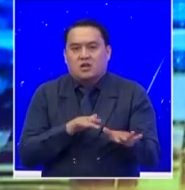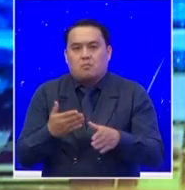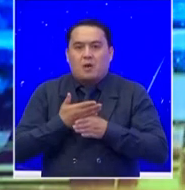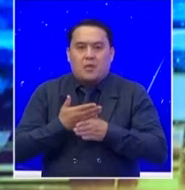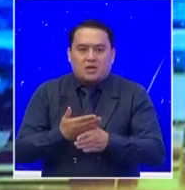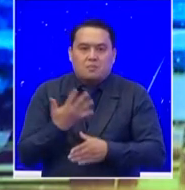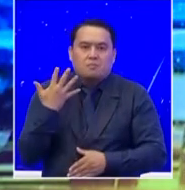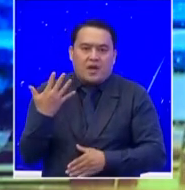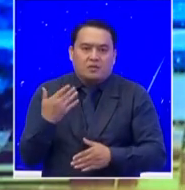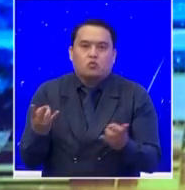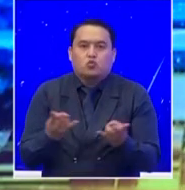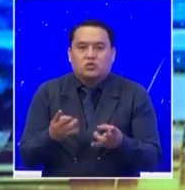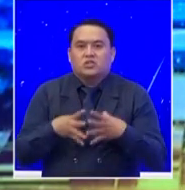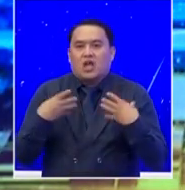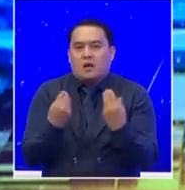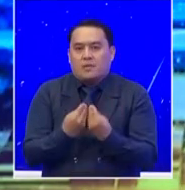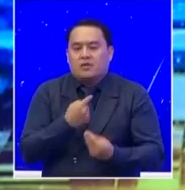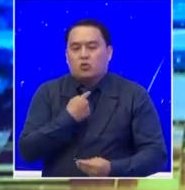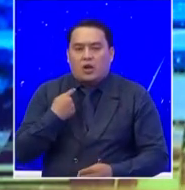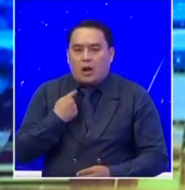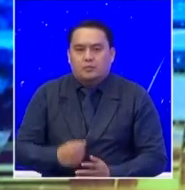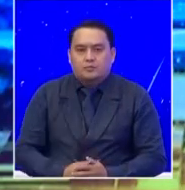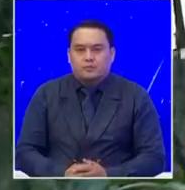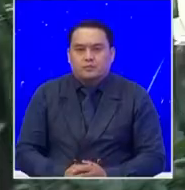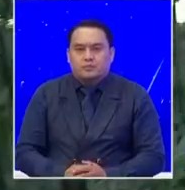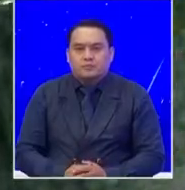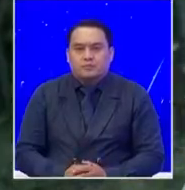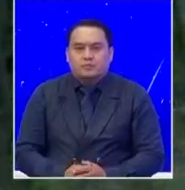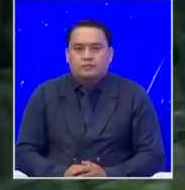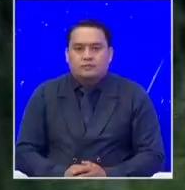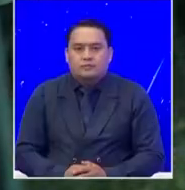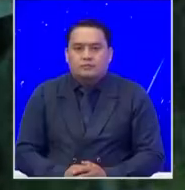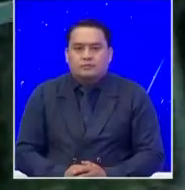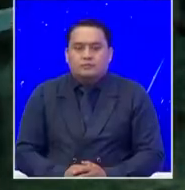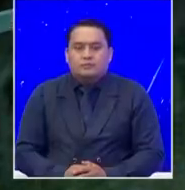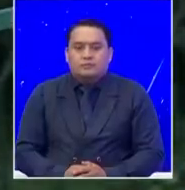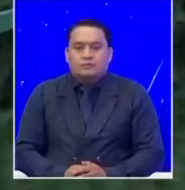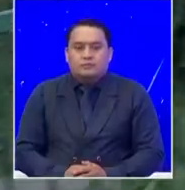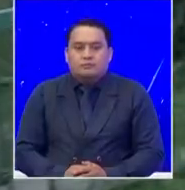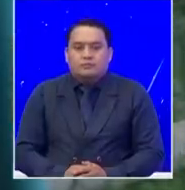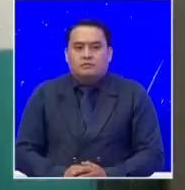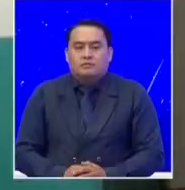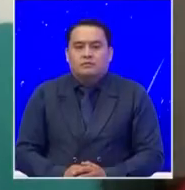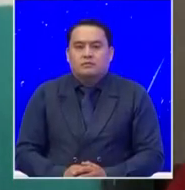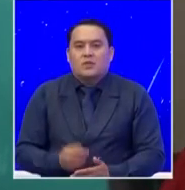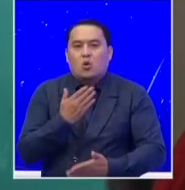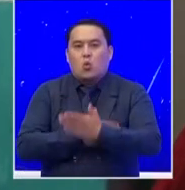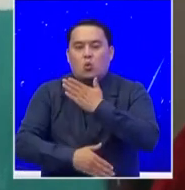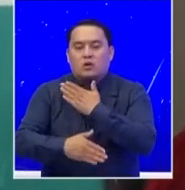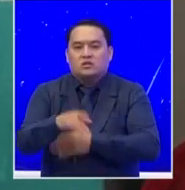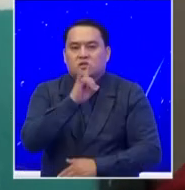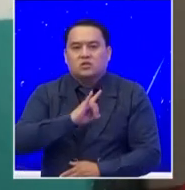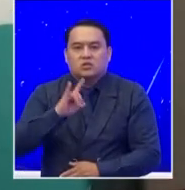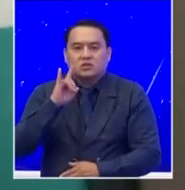помогли еще 5 нуждающимся семьям областного центра. Валентина Козловская – инвалид с рождения. У женщины